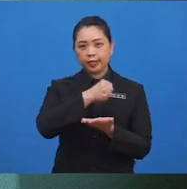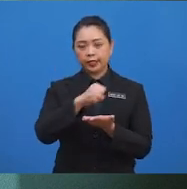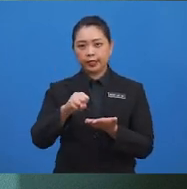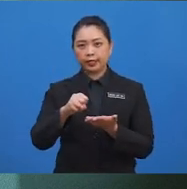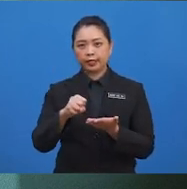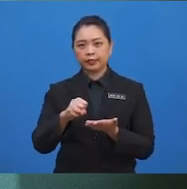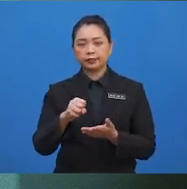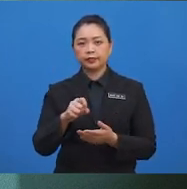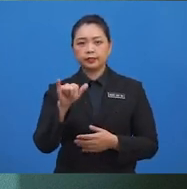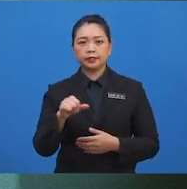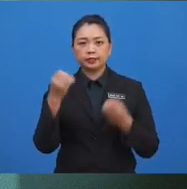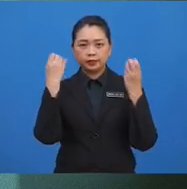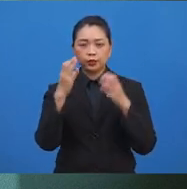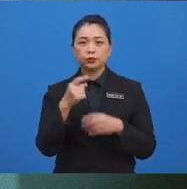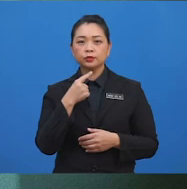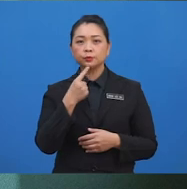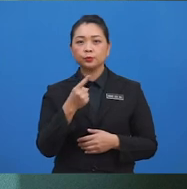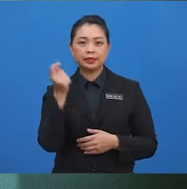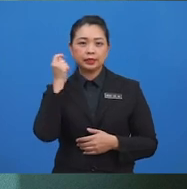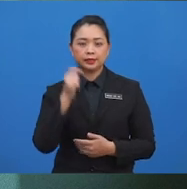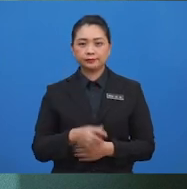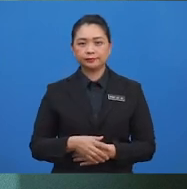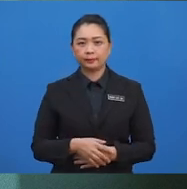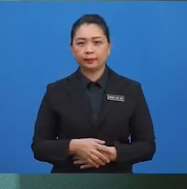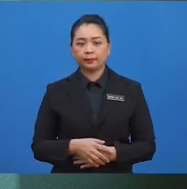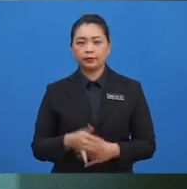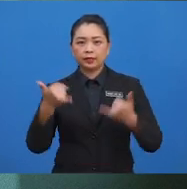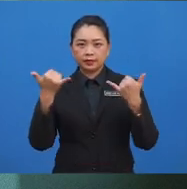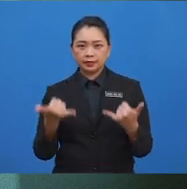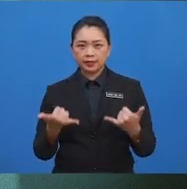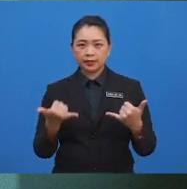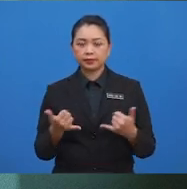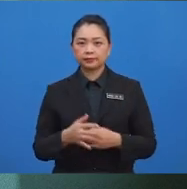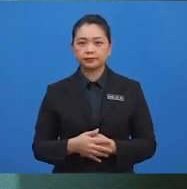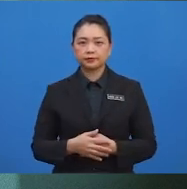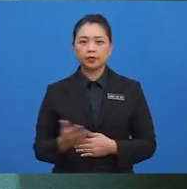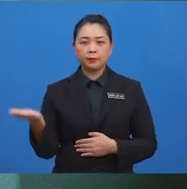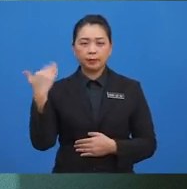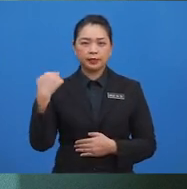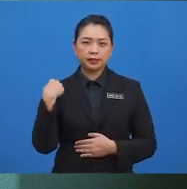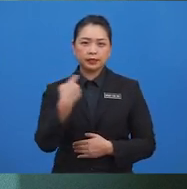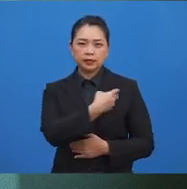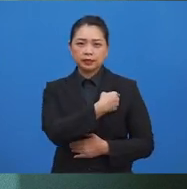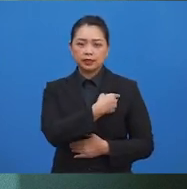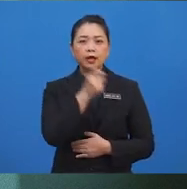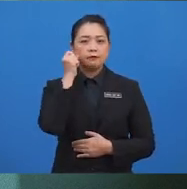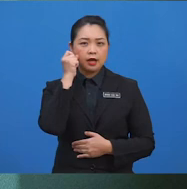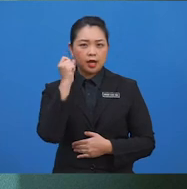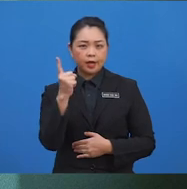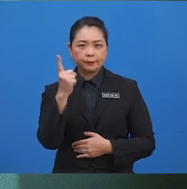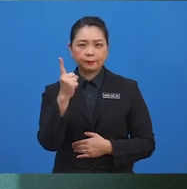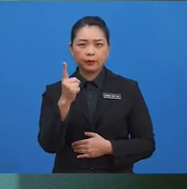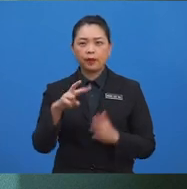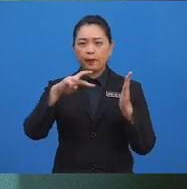yang telah cek dulu dendangkan Sekarang mari kita memahami